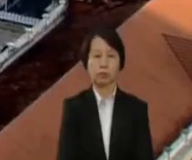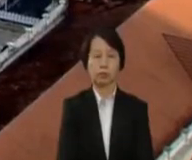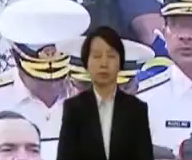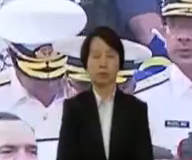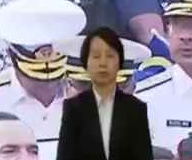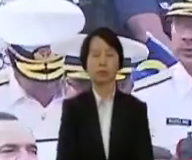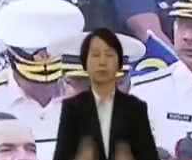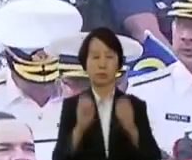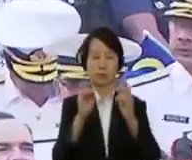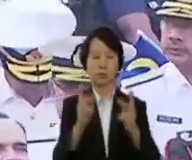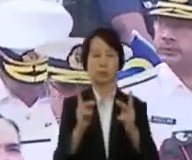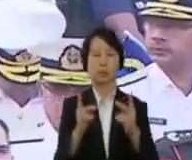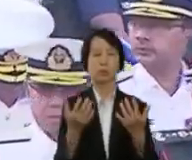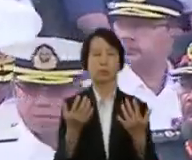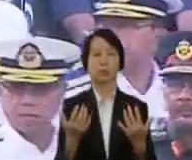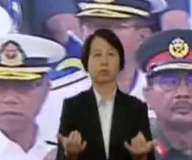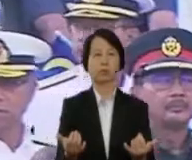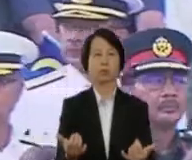Baik, saudara,